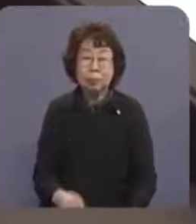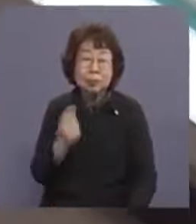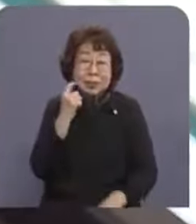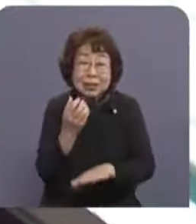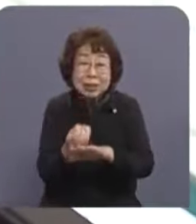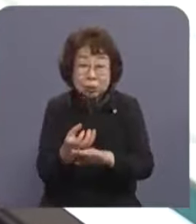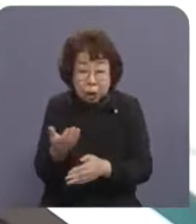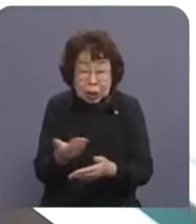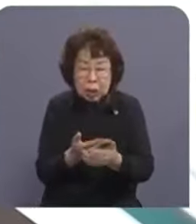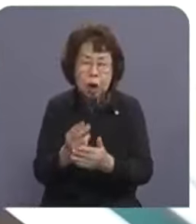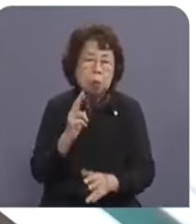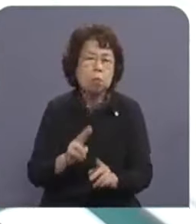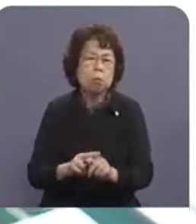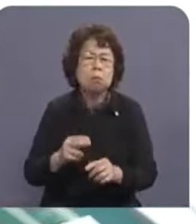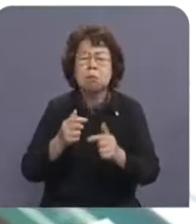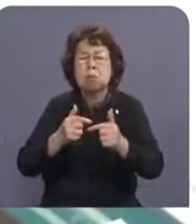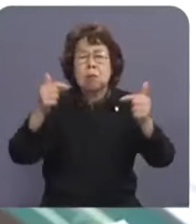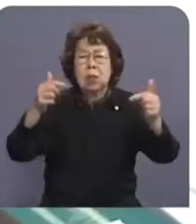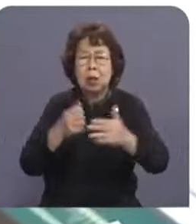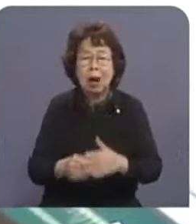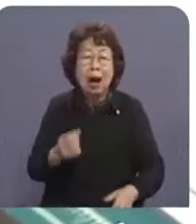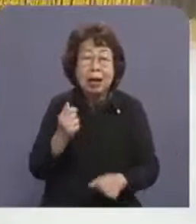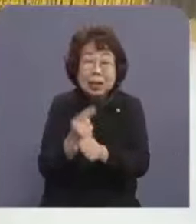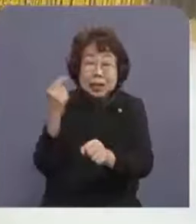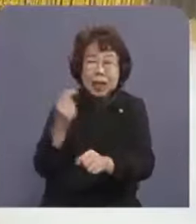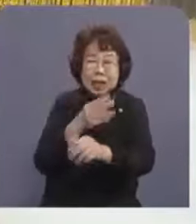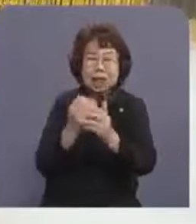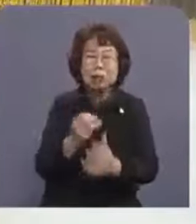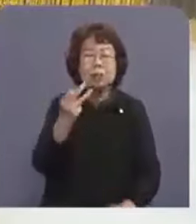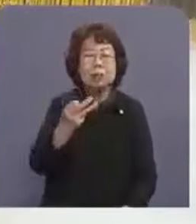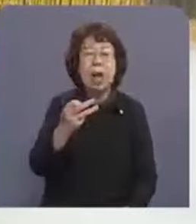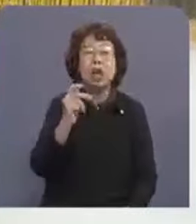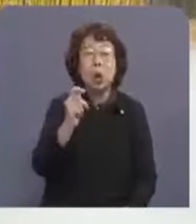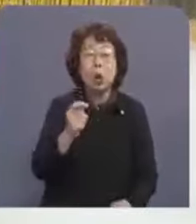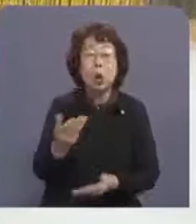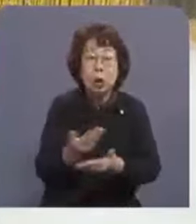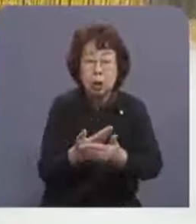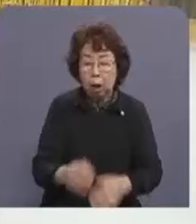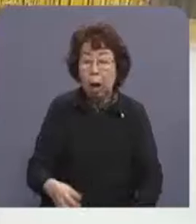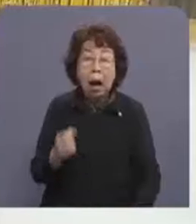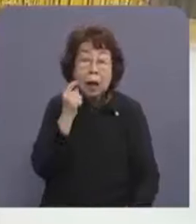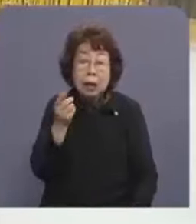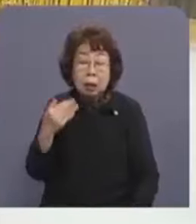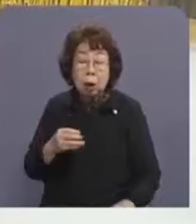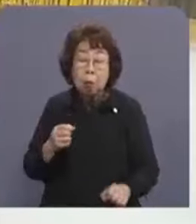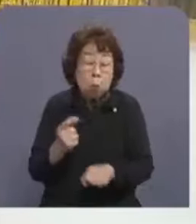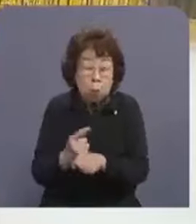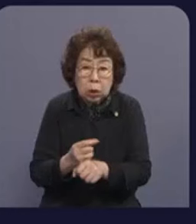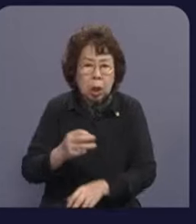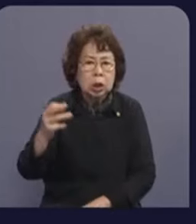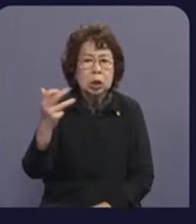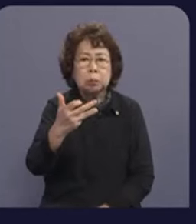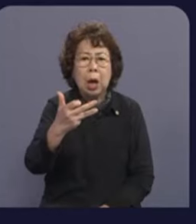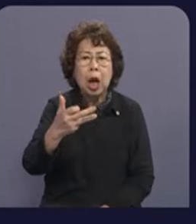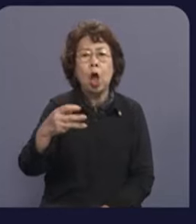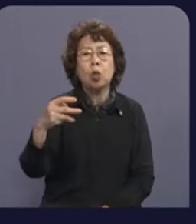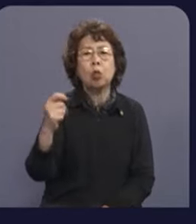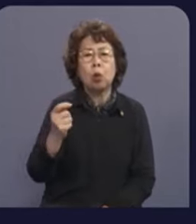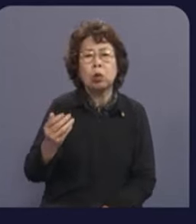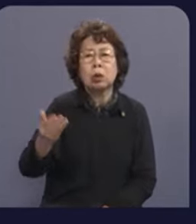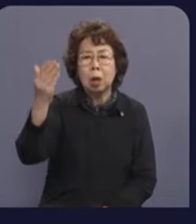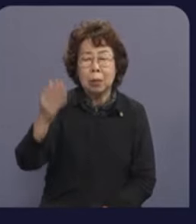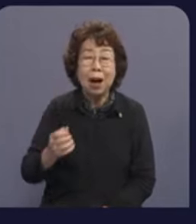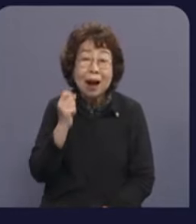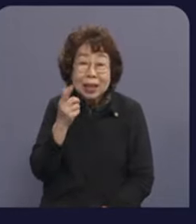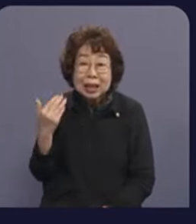거래량도 증가 추세로 지난해 13톤 가량 거래했는데 지난달 이미 18톤 초과했습니다 지난달